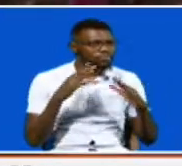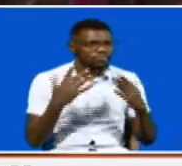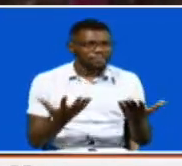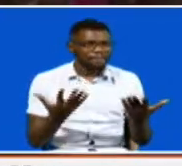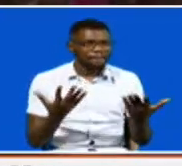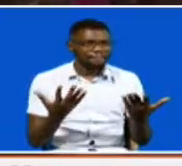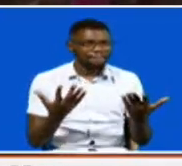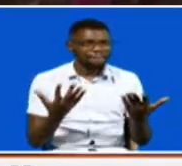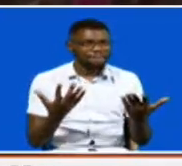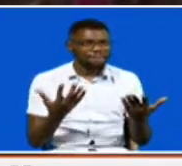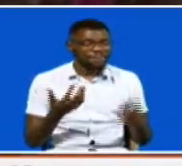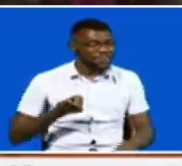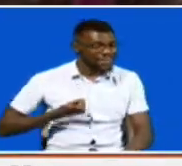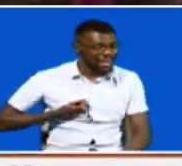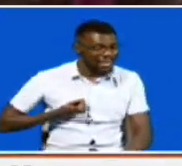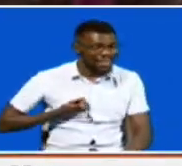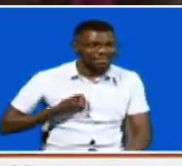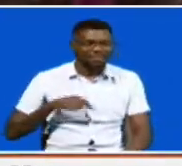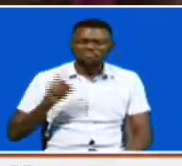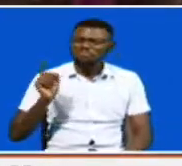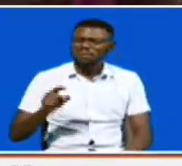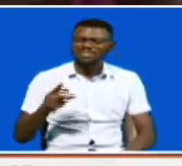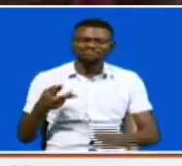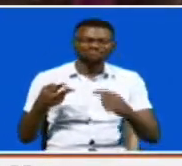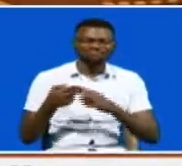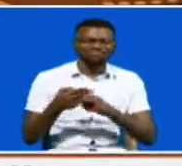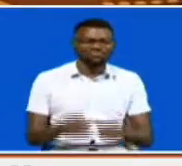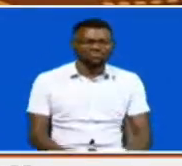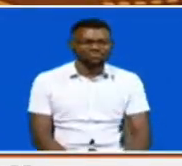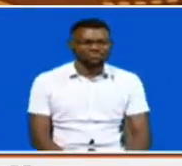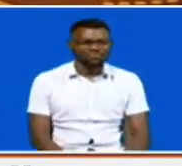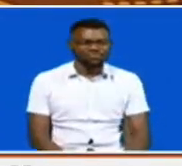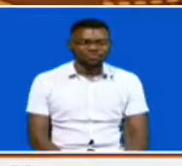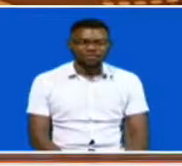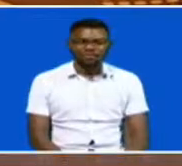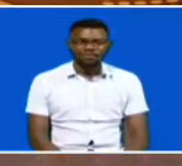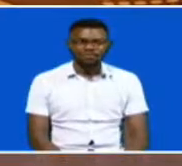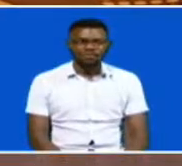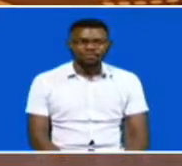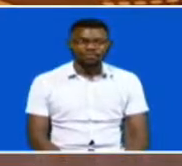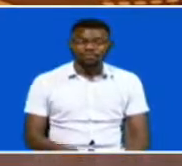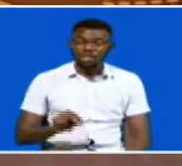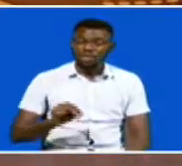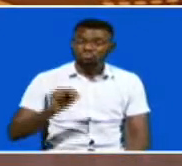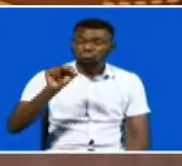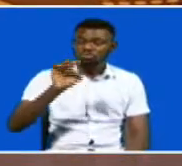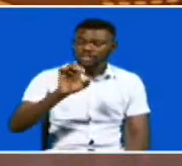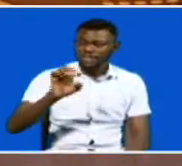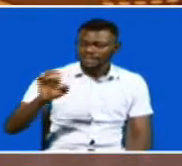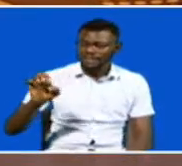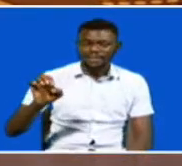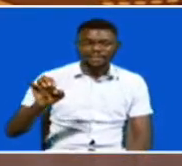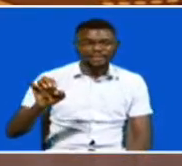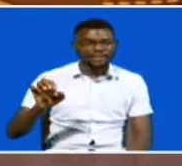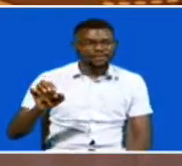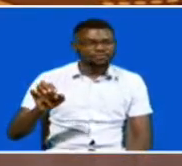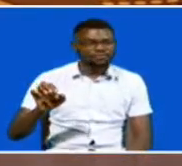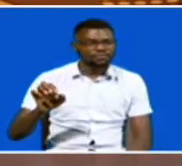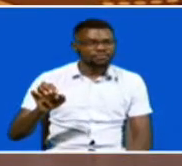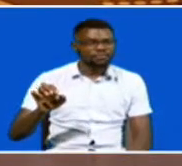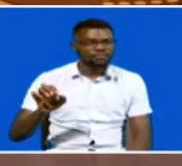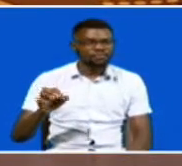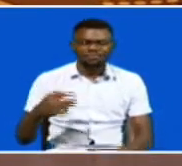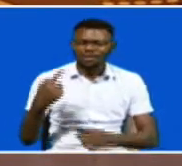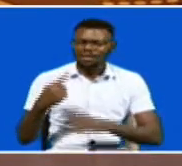will help fulfill her girl's demand to experience. Salia maeneo ya kaskazini mashariki ya Kenya ni kwamba